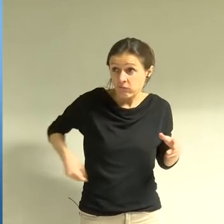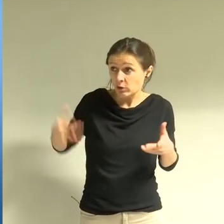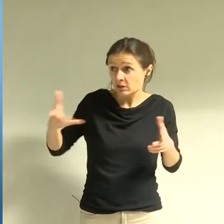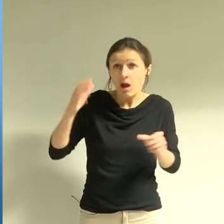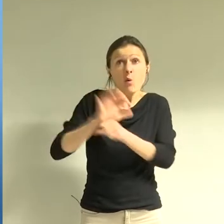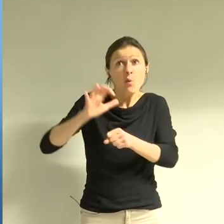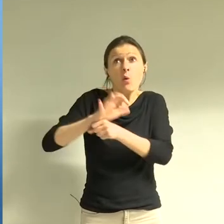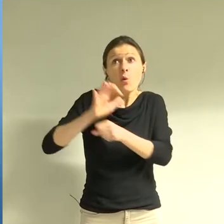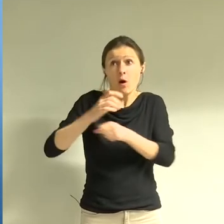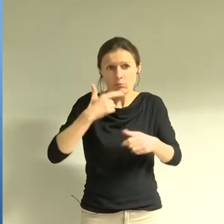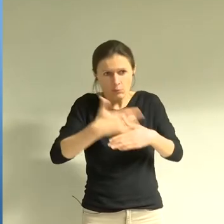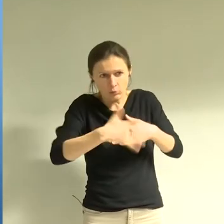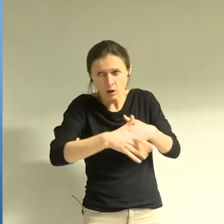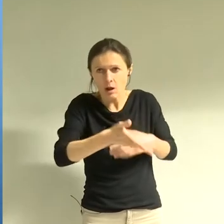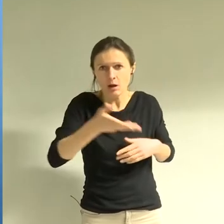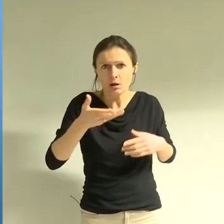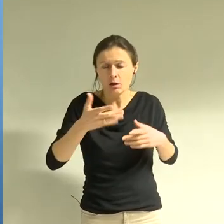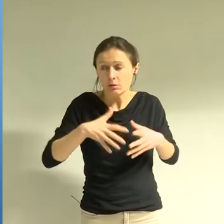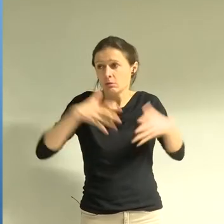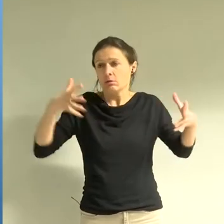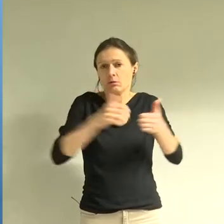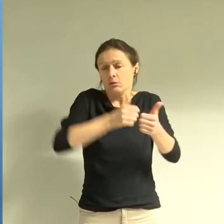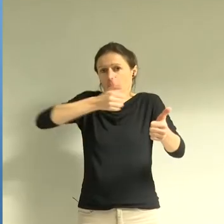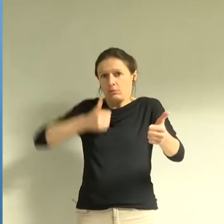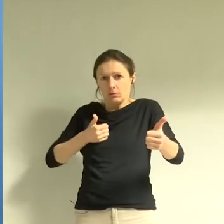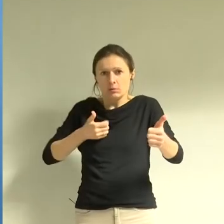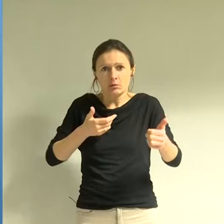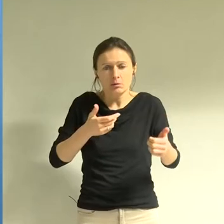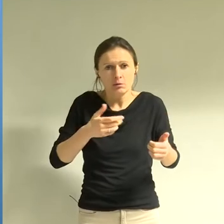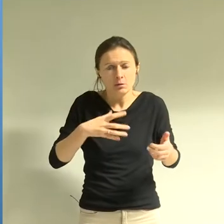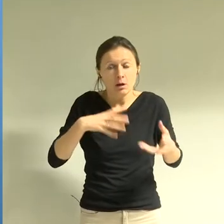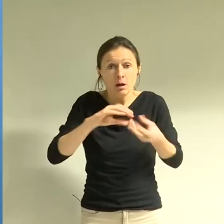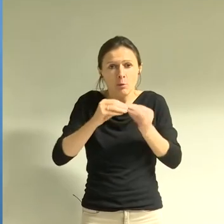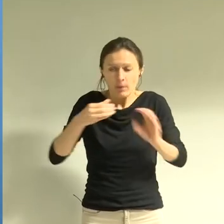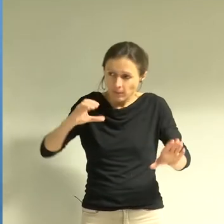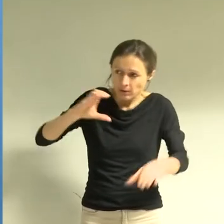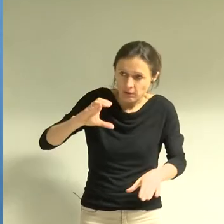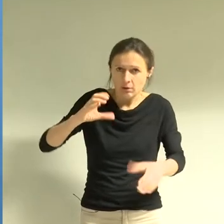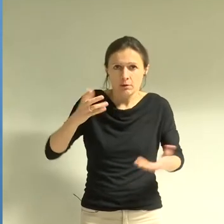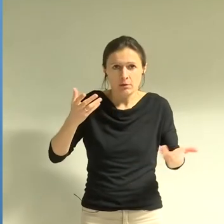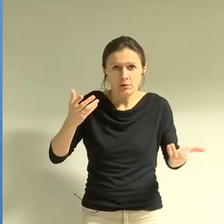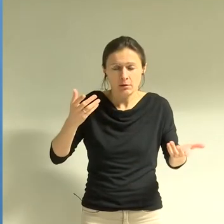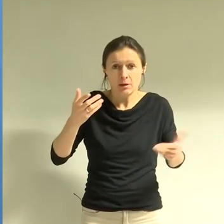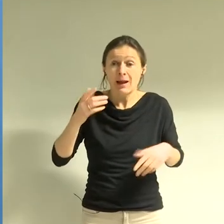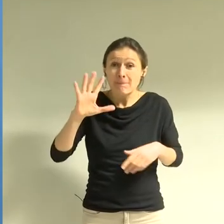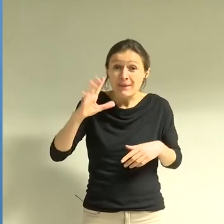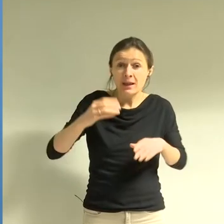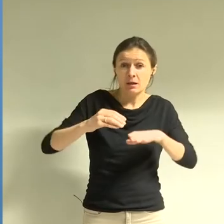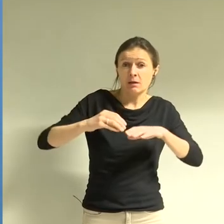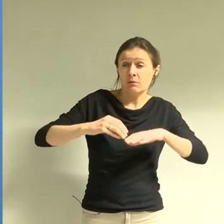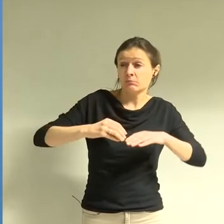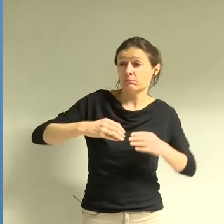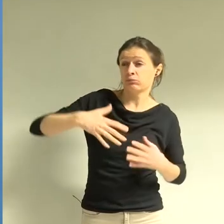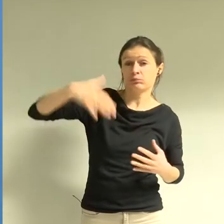et ça lui pose des problèmes évidemment de l'investissement mais les émissions de co2 de